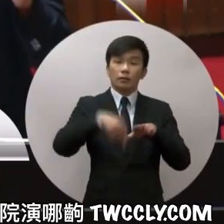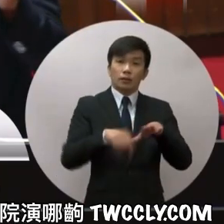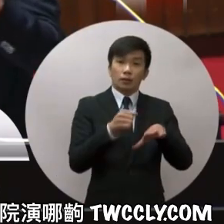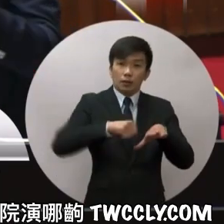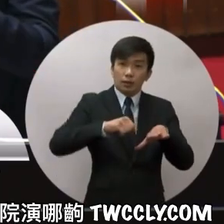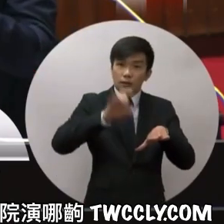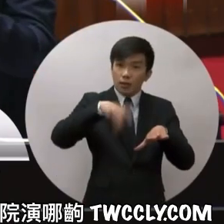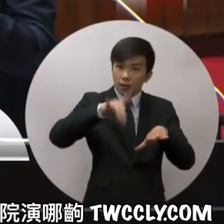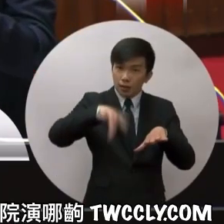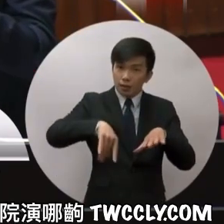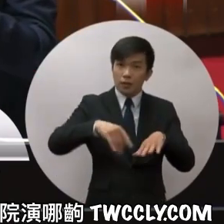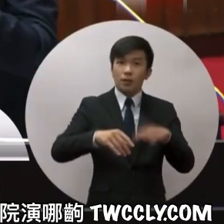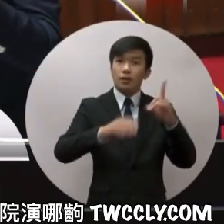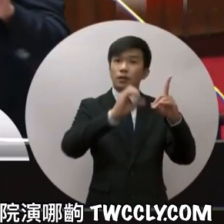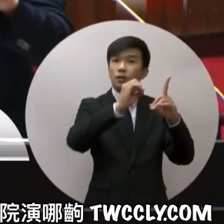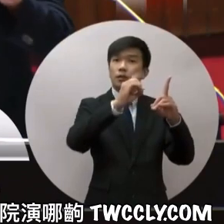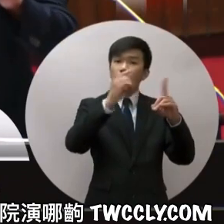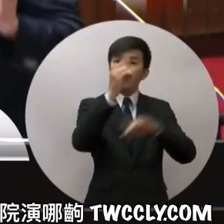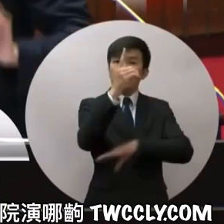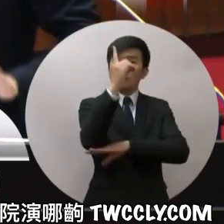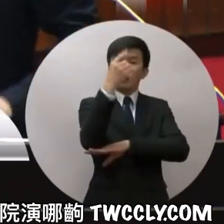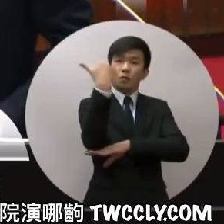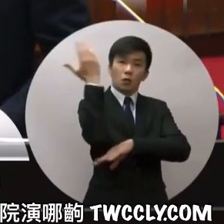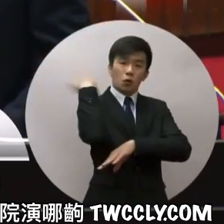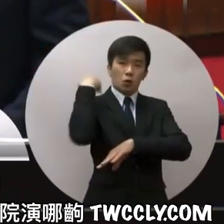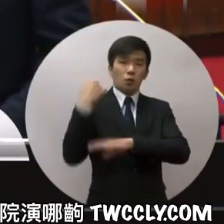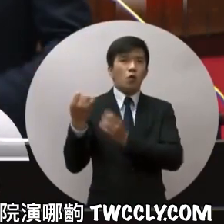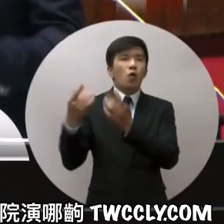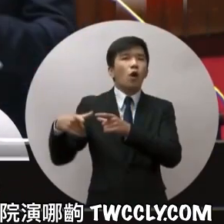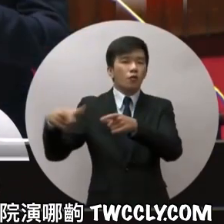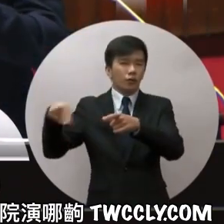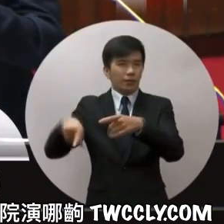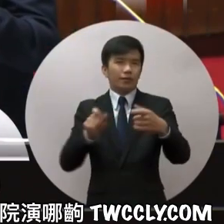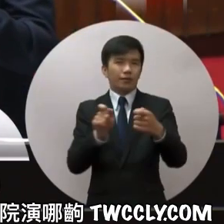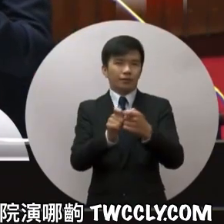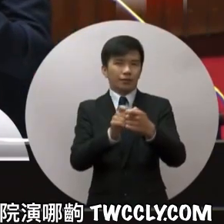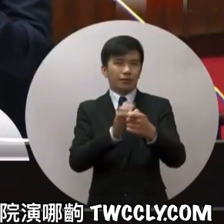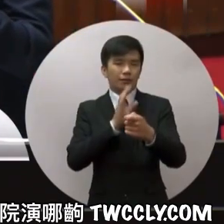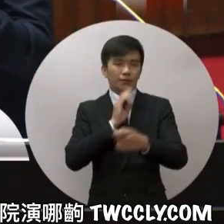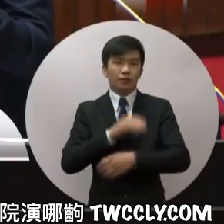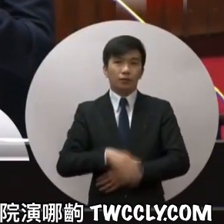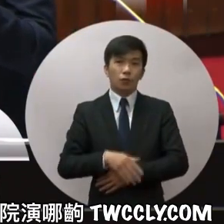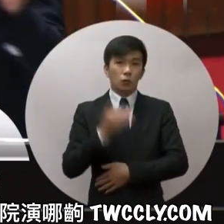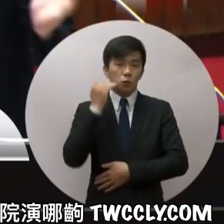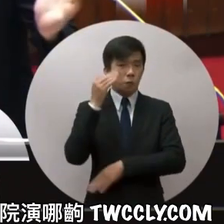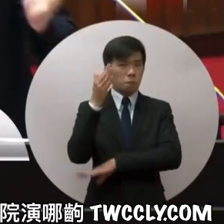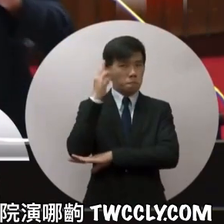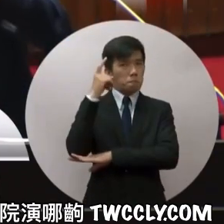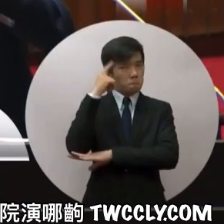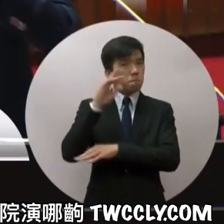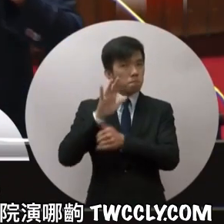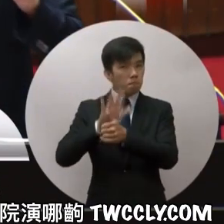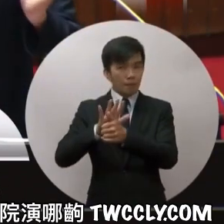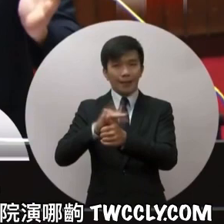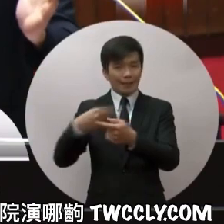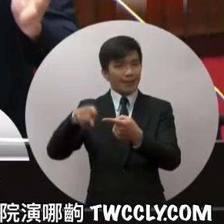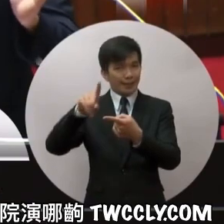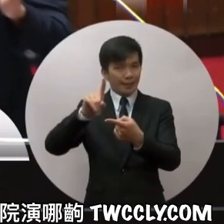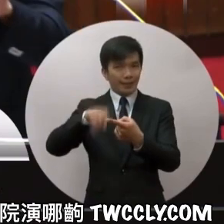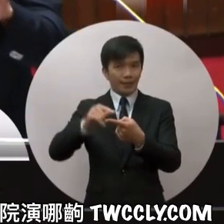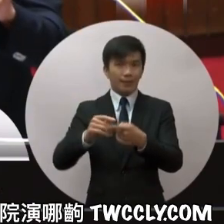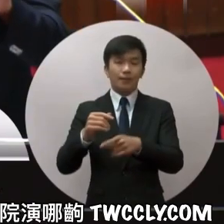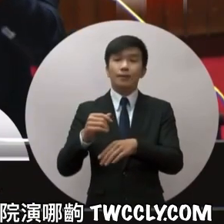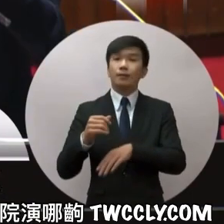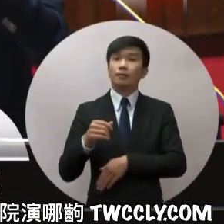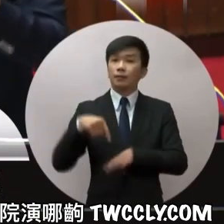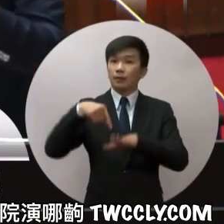的一個後花園啊其實離101非常近如果政府有心的話擴大整個深坑